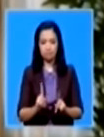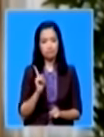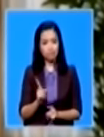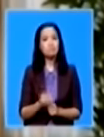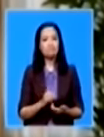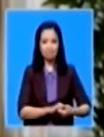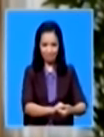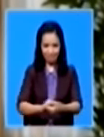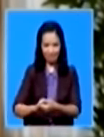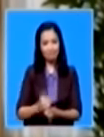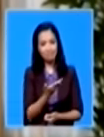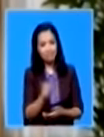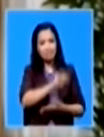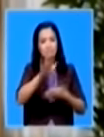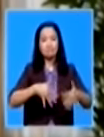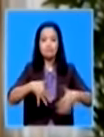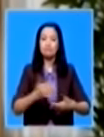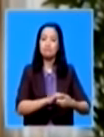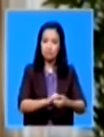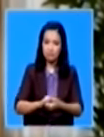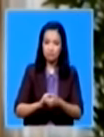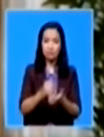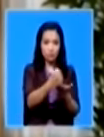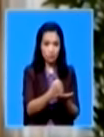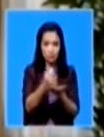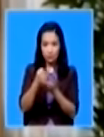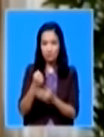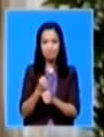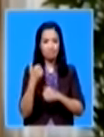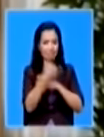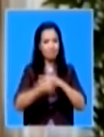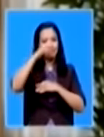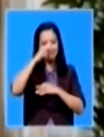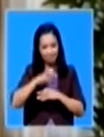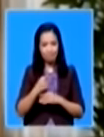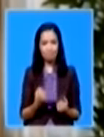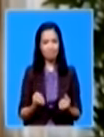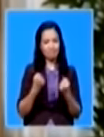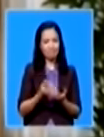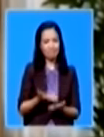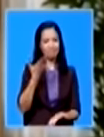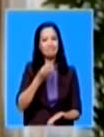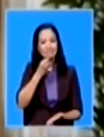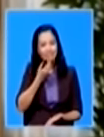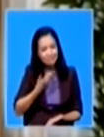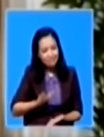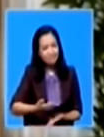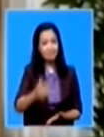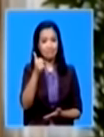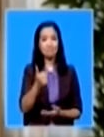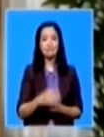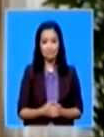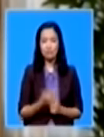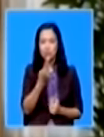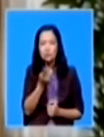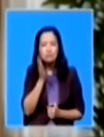อาศัยความร่วมมือจากพี่น้องประชาชนในการที่จะช่วยกันนะคะสร้างประเทศไทยให้มีความมั่นคงมั่งคั่งแล้วก็ยั่งยืนให้ได้เรามองกัน